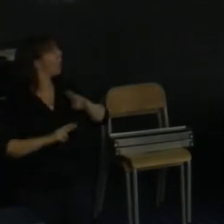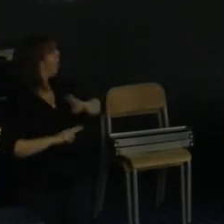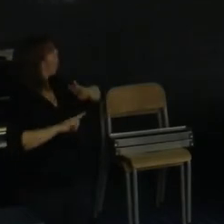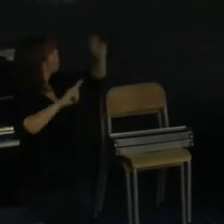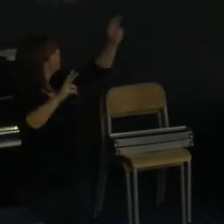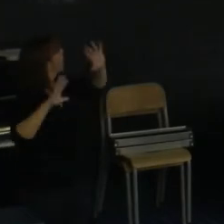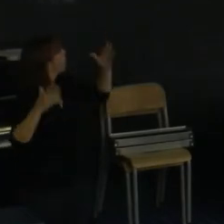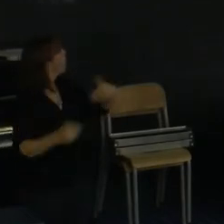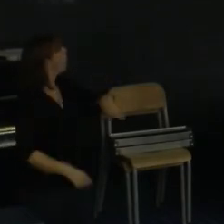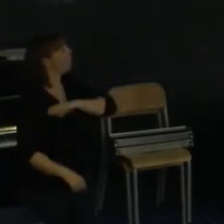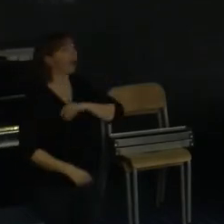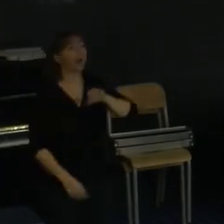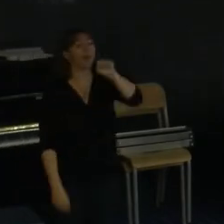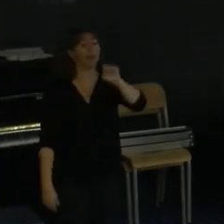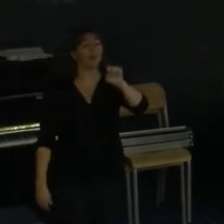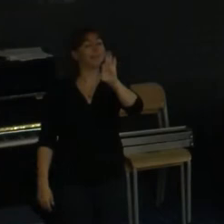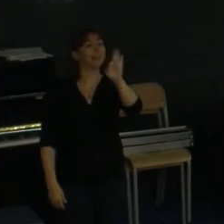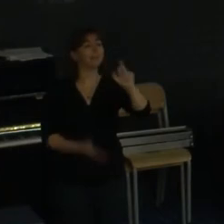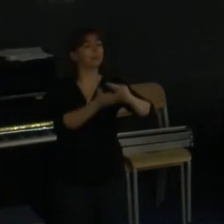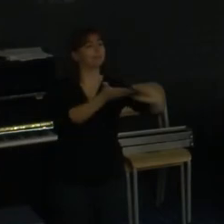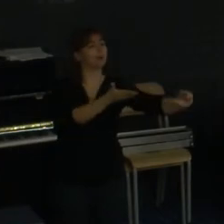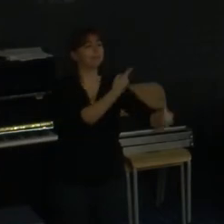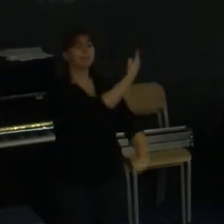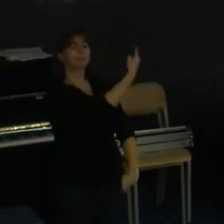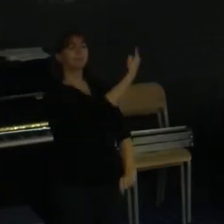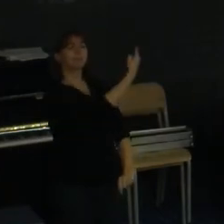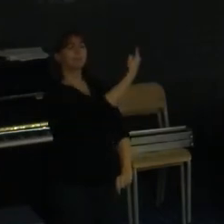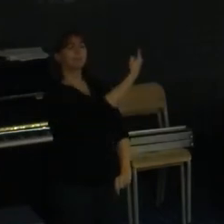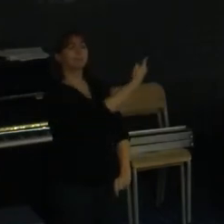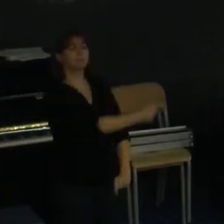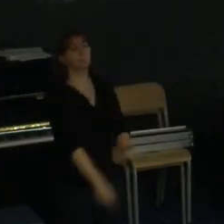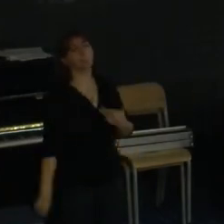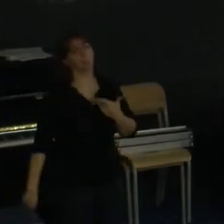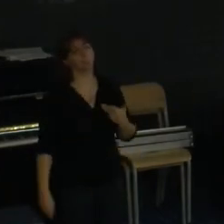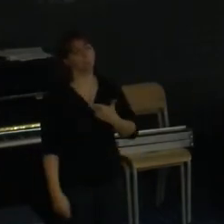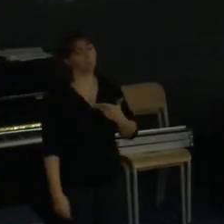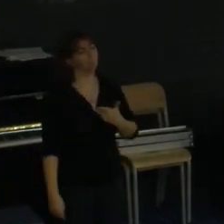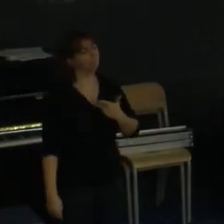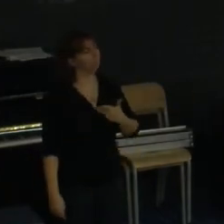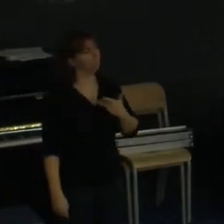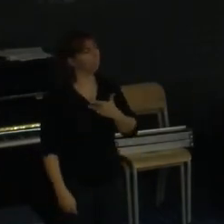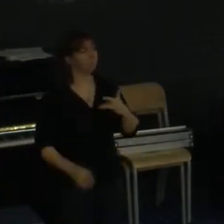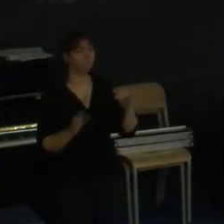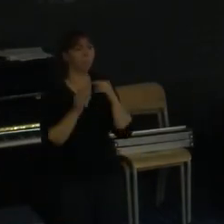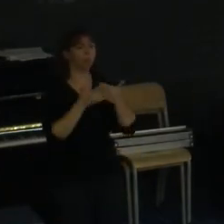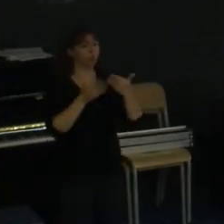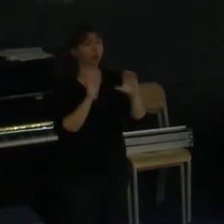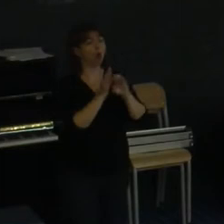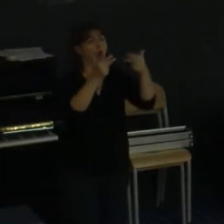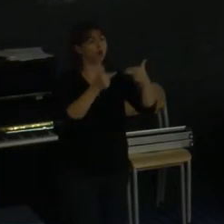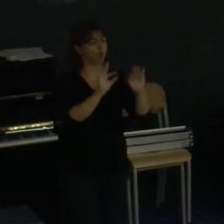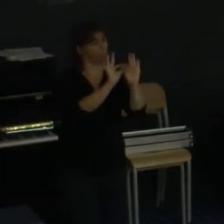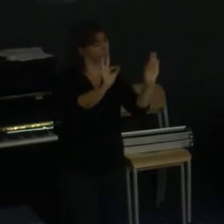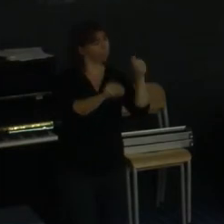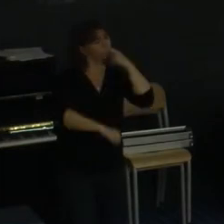s'appelle setTrace. Ça va ? C'est un truc qui est vraiment intéressant, donc on est sur une ligne de code, on se demande s'il y a un problème ou quoi que ce